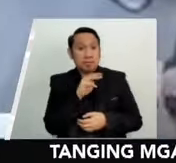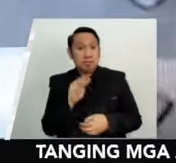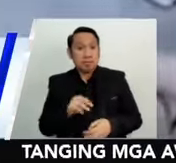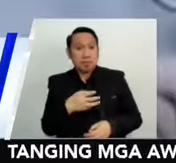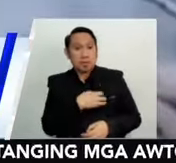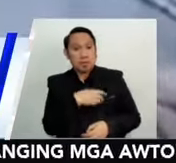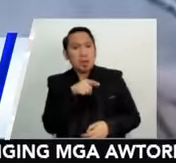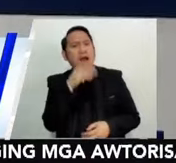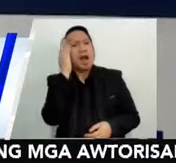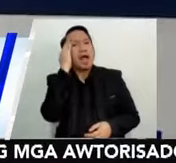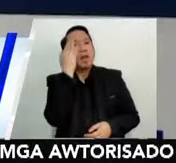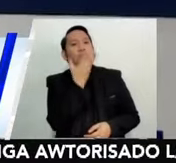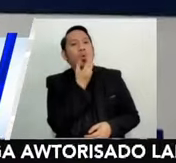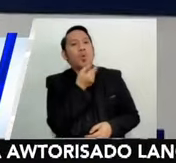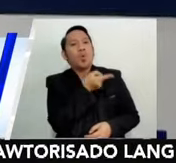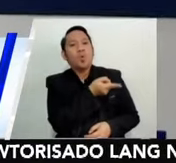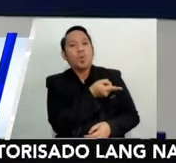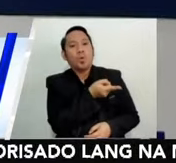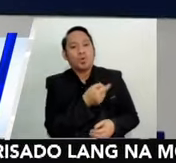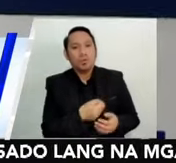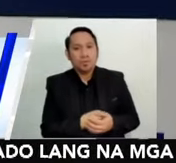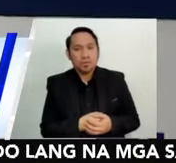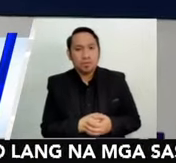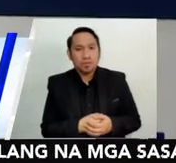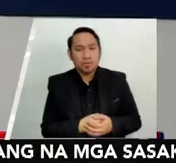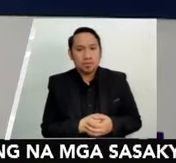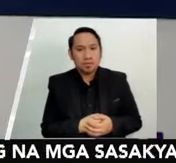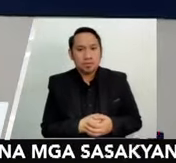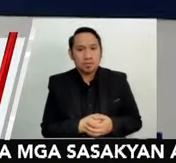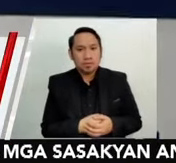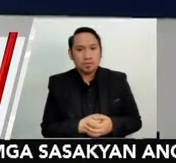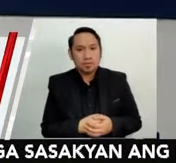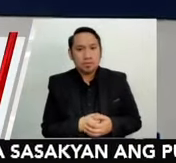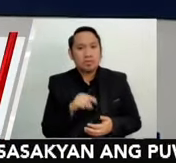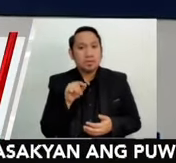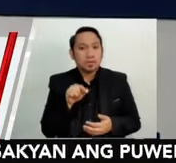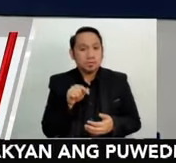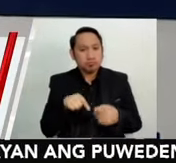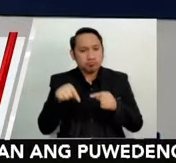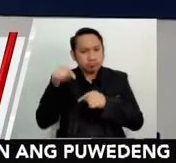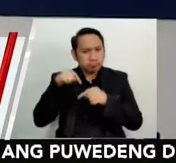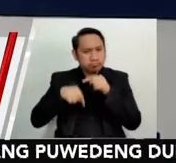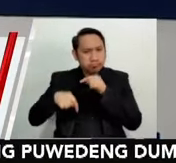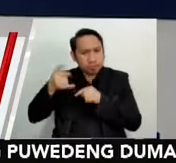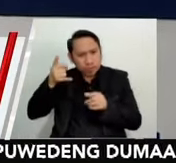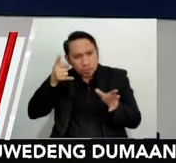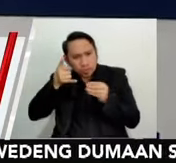nilang nanutok ng baril. Ngayon, kina-spoil na po natin, upon backtracking and investigation,